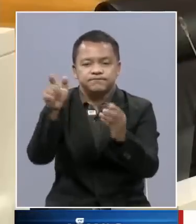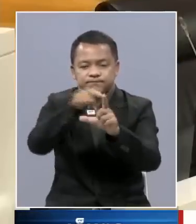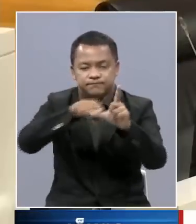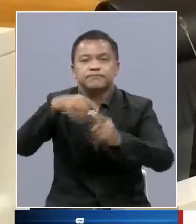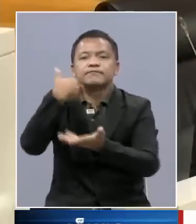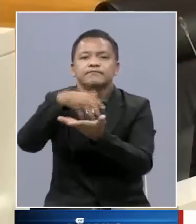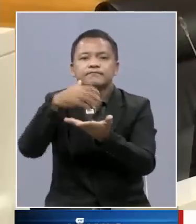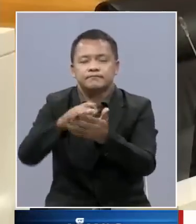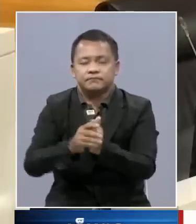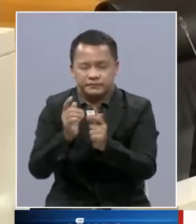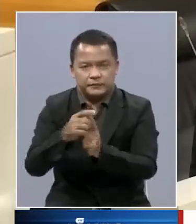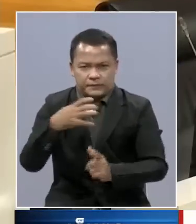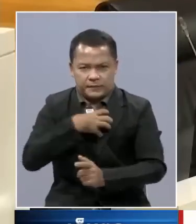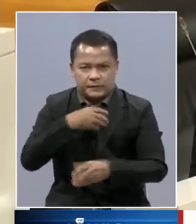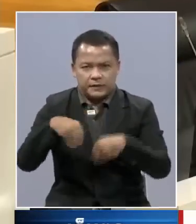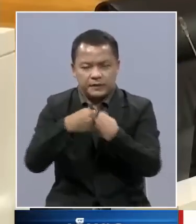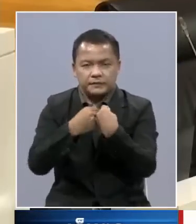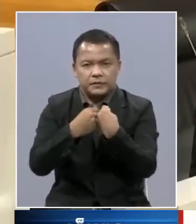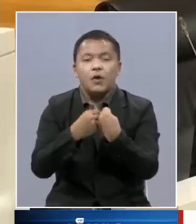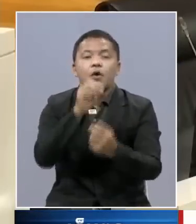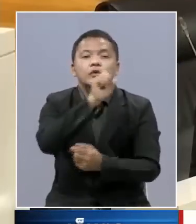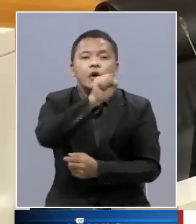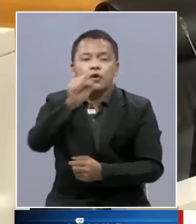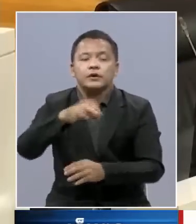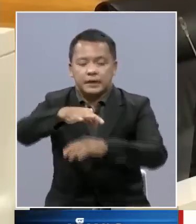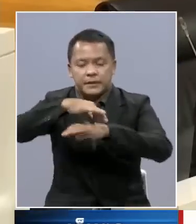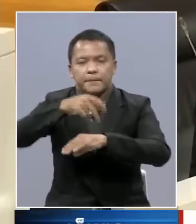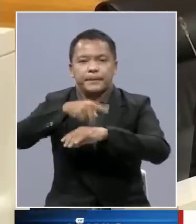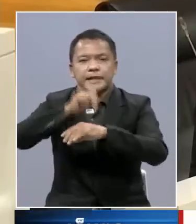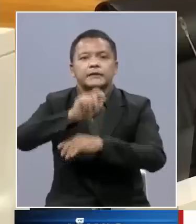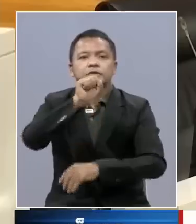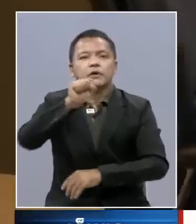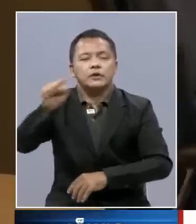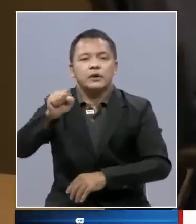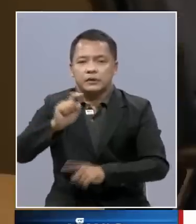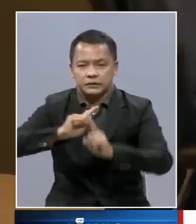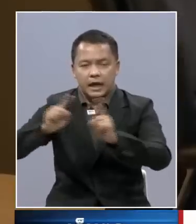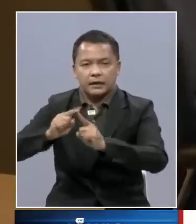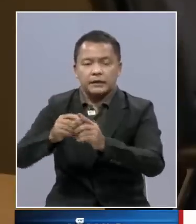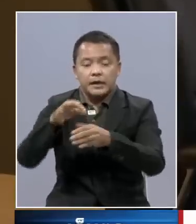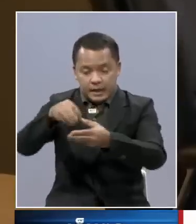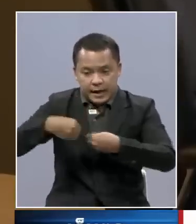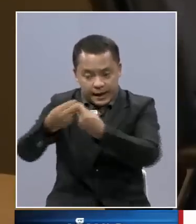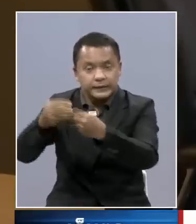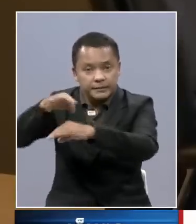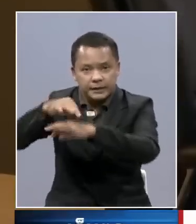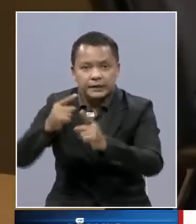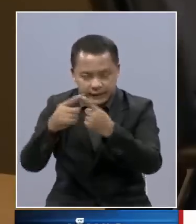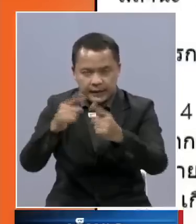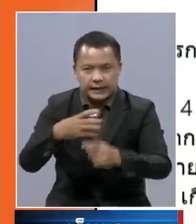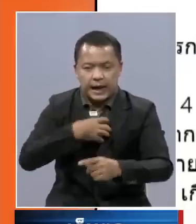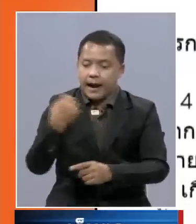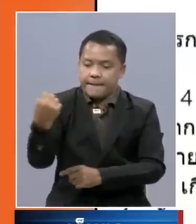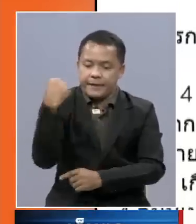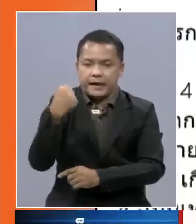ท้ายนะฮะว่าต้องการให้ผู้แทนราษฎรดำรงตำแหน่งประธานสภา ไม่ใช่เพื่อตำแหน่งนะแต่ต้องการอำ